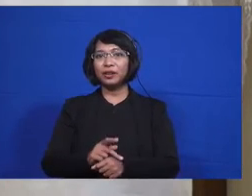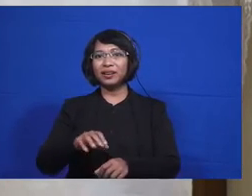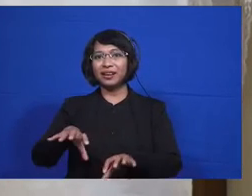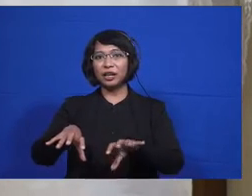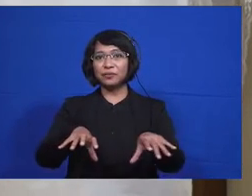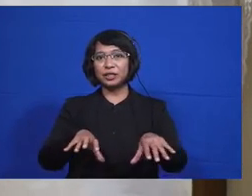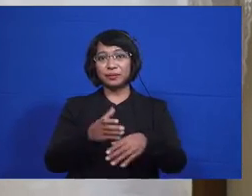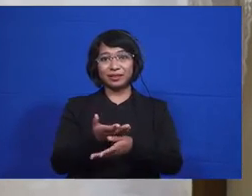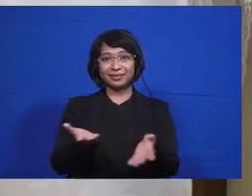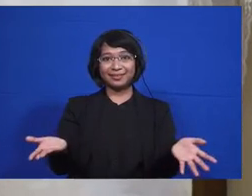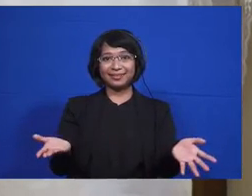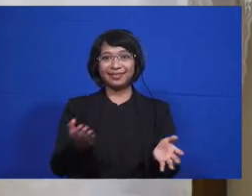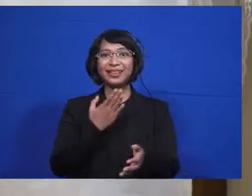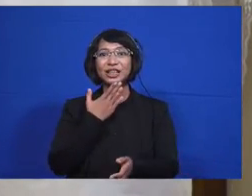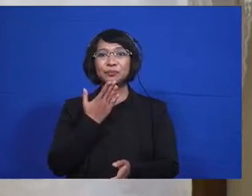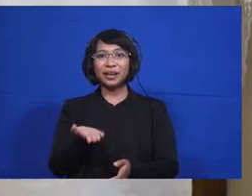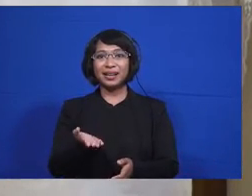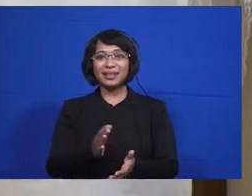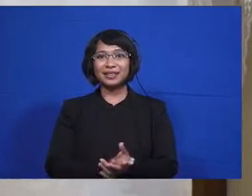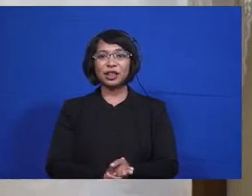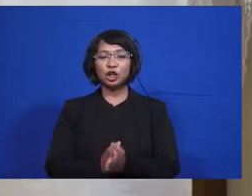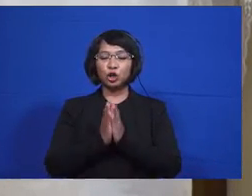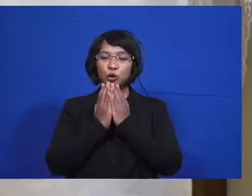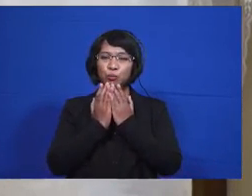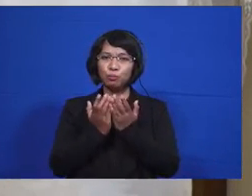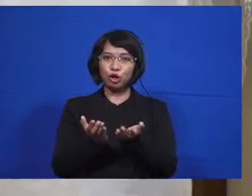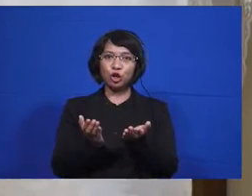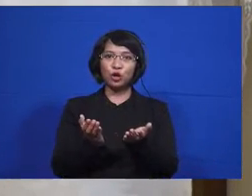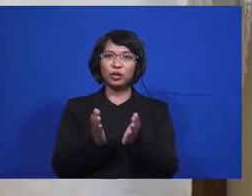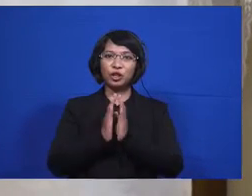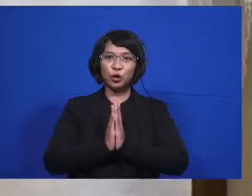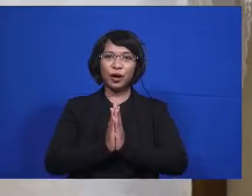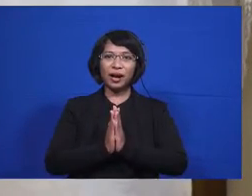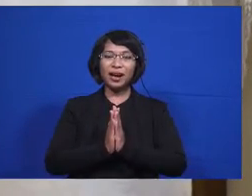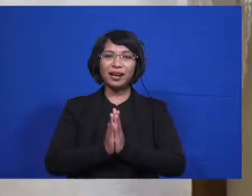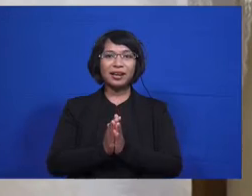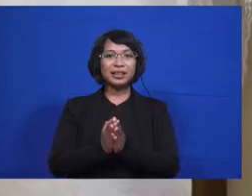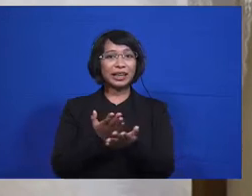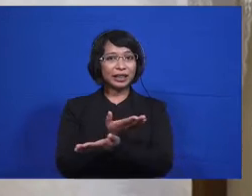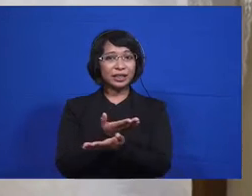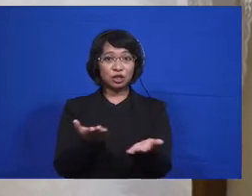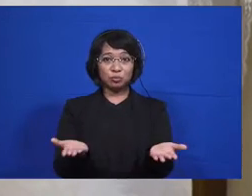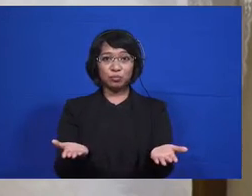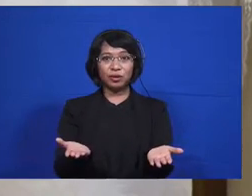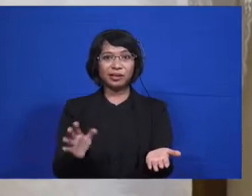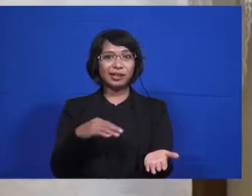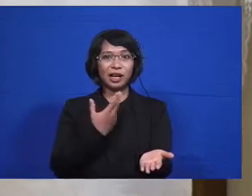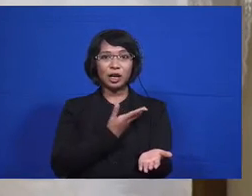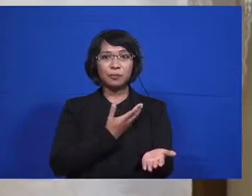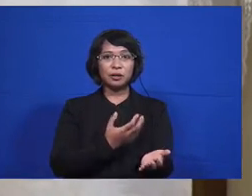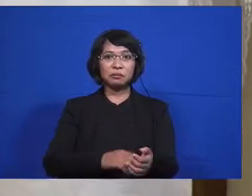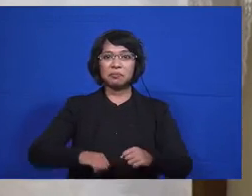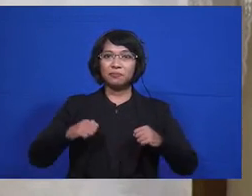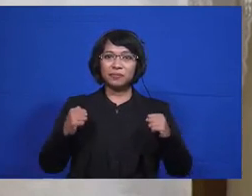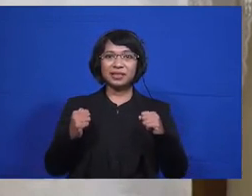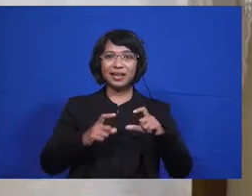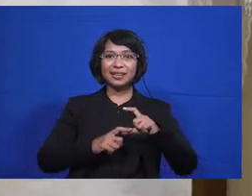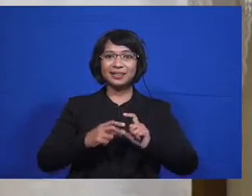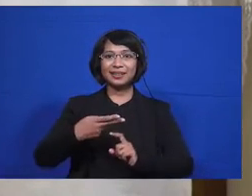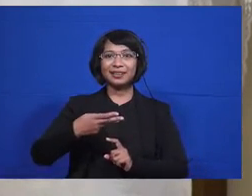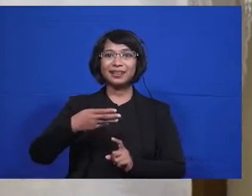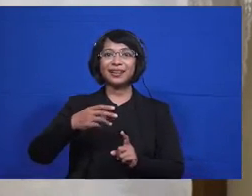semua berada. Kami mohon doa dan dukungan dari panjenengan semua sehingga kami dimampukan setia